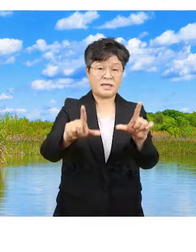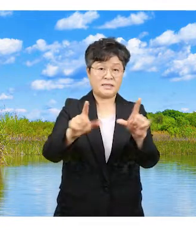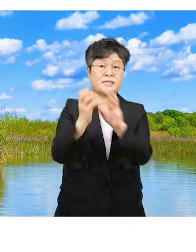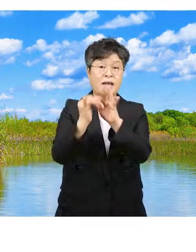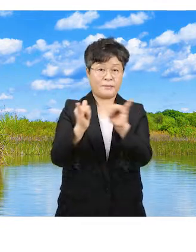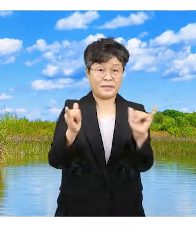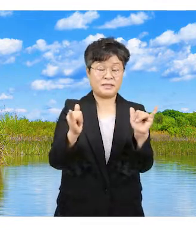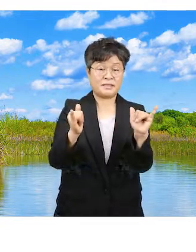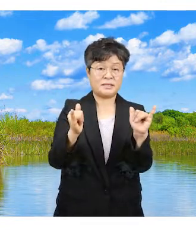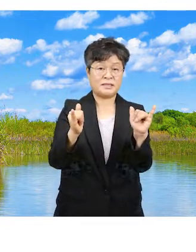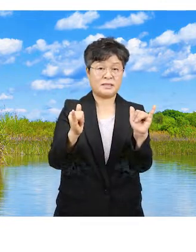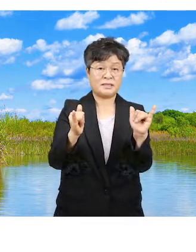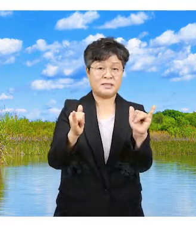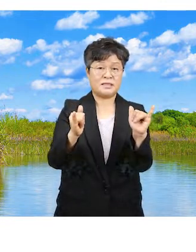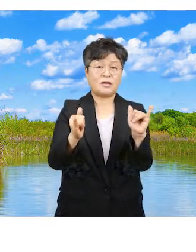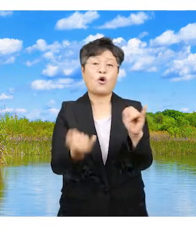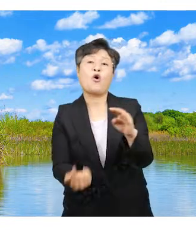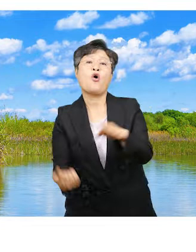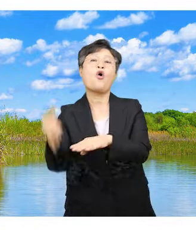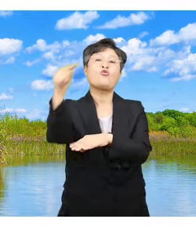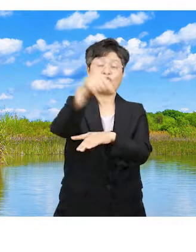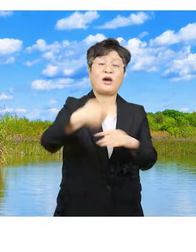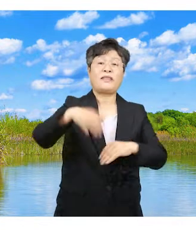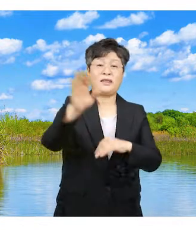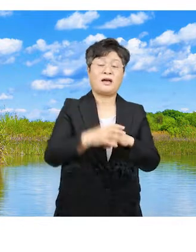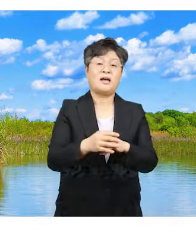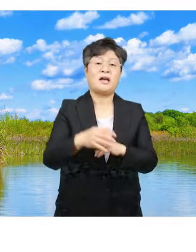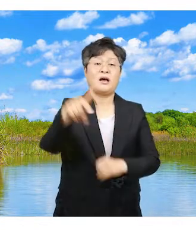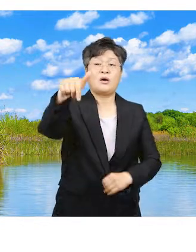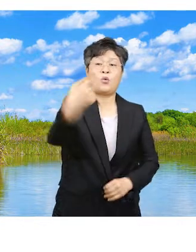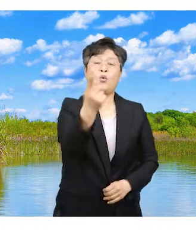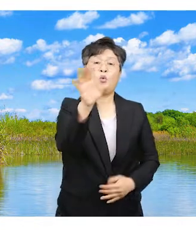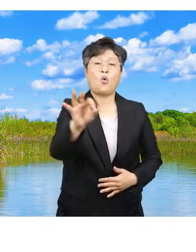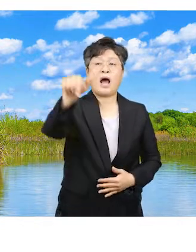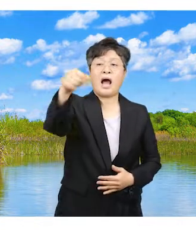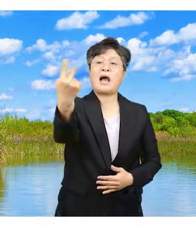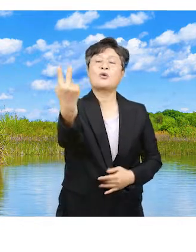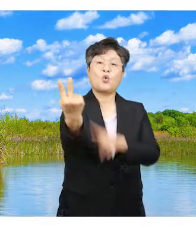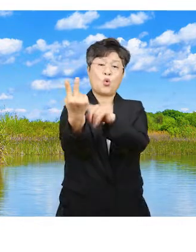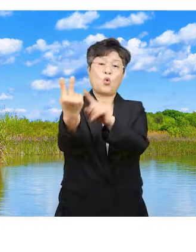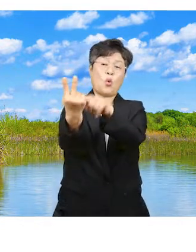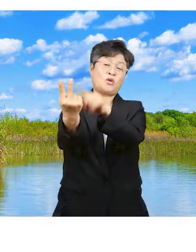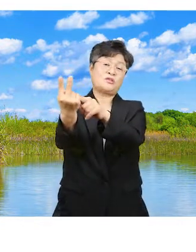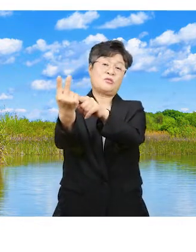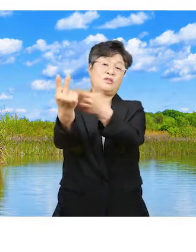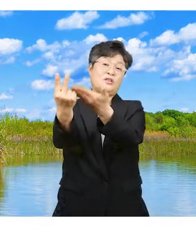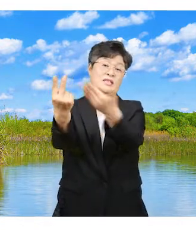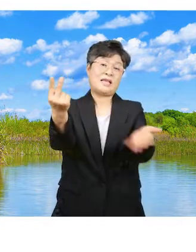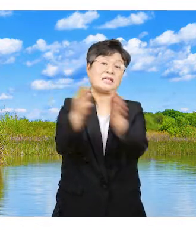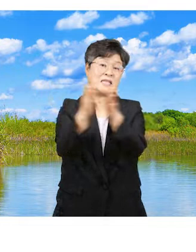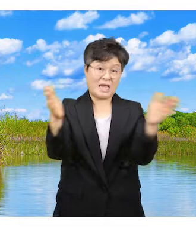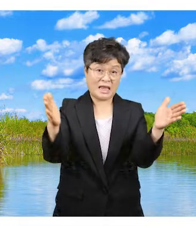선조들은 그것이 거꾸로 바로 이 광교산 줄기에서부터 내려오는 그런 그 원천